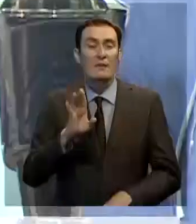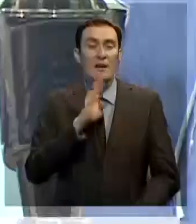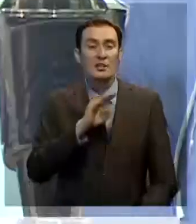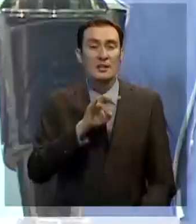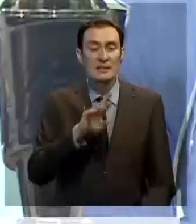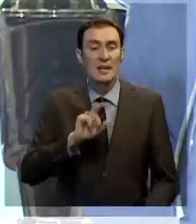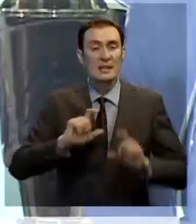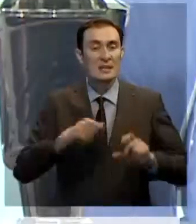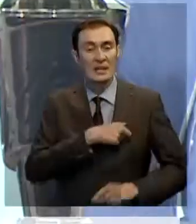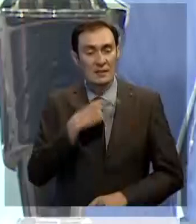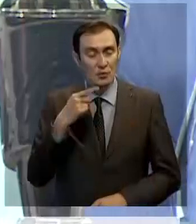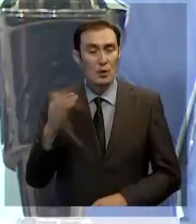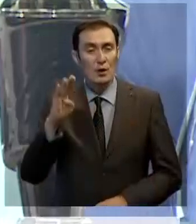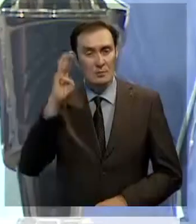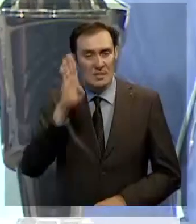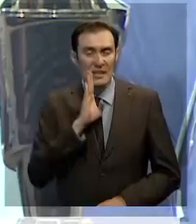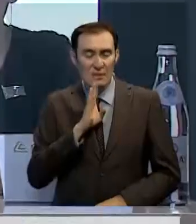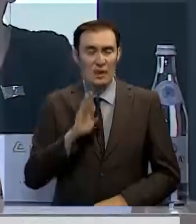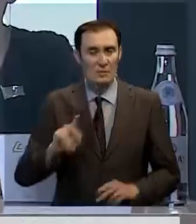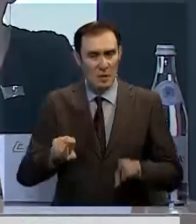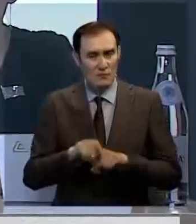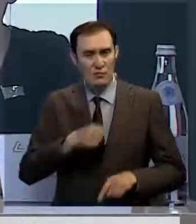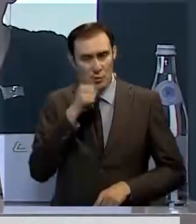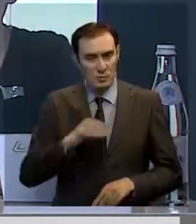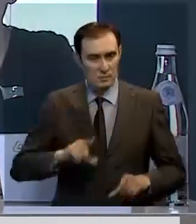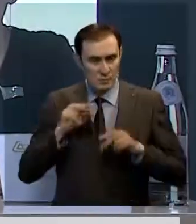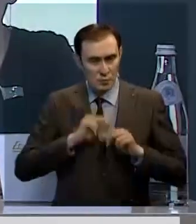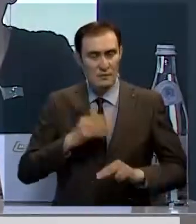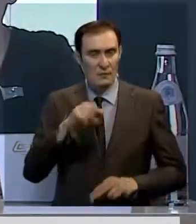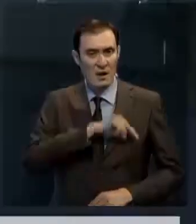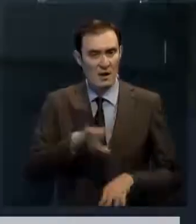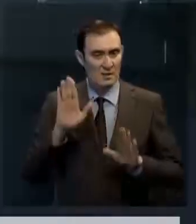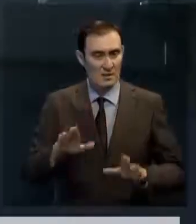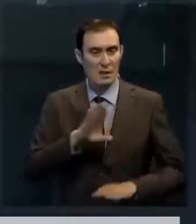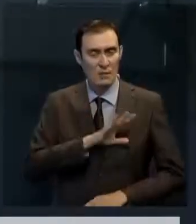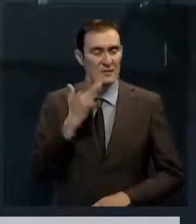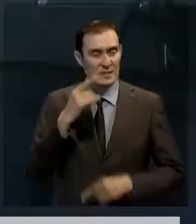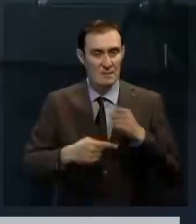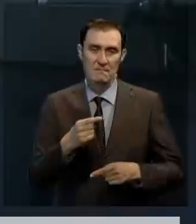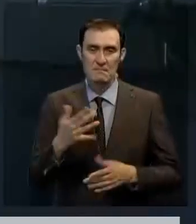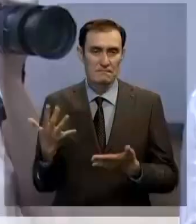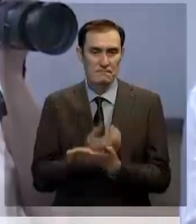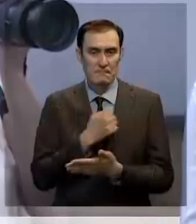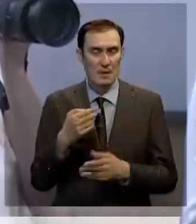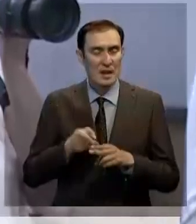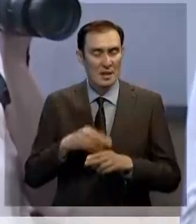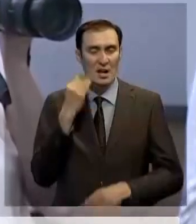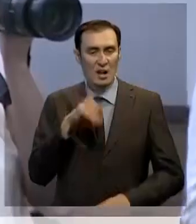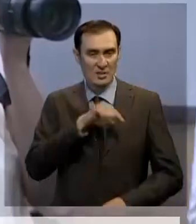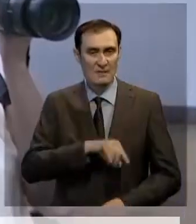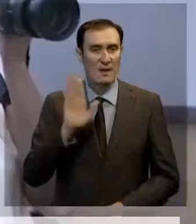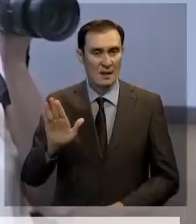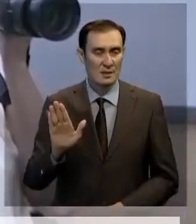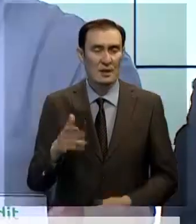Ее тренер говорит, что Малика трудится совсем по-взрослому. Еще у нее в характере всегда побеждать. Это качество в ее